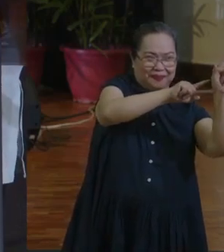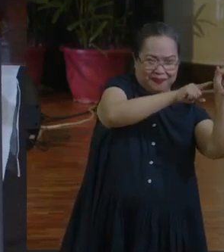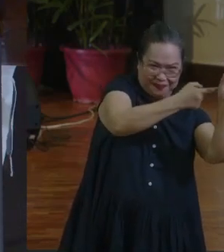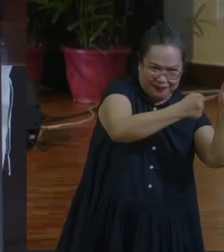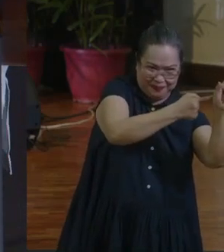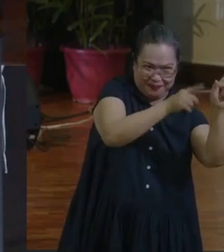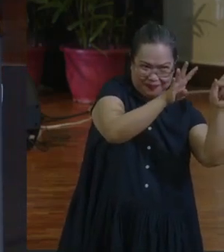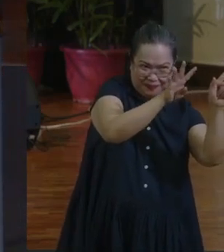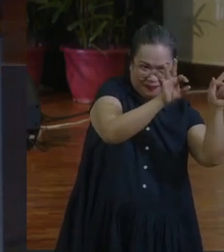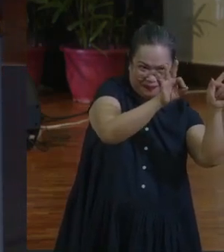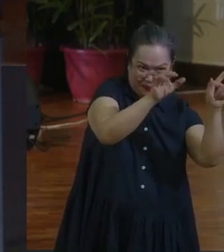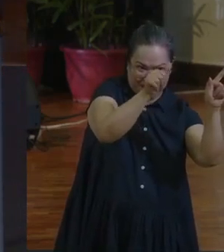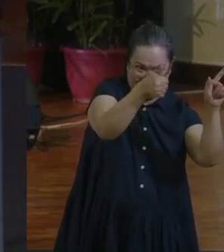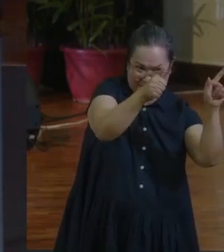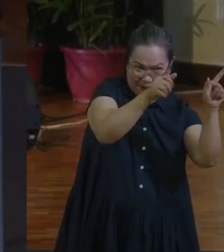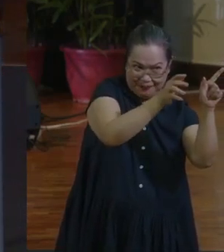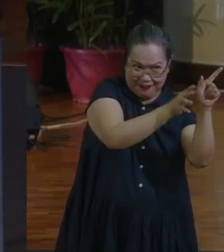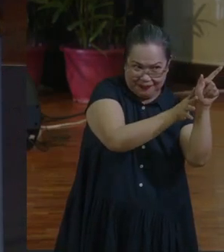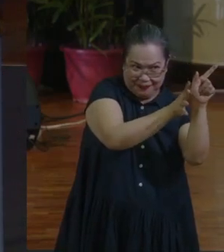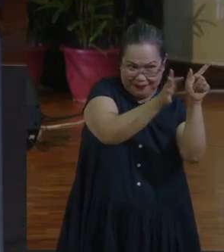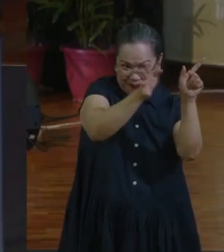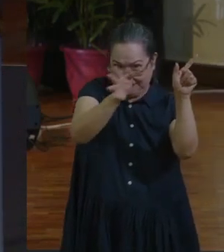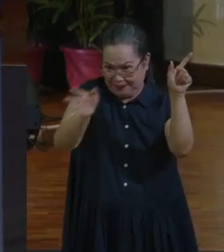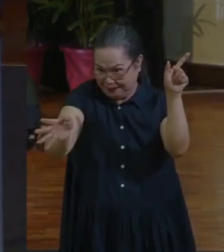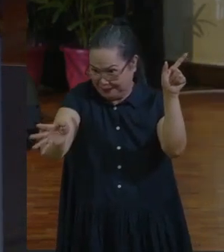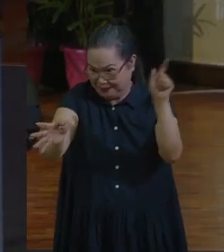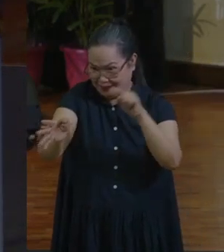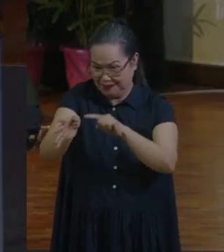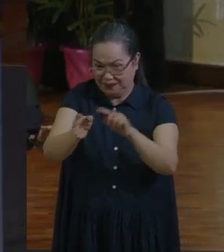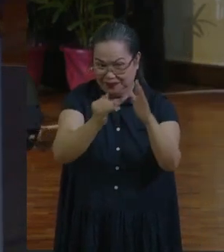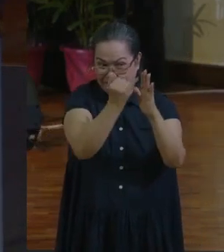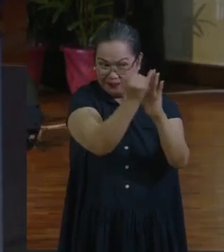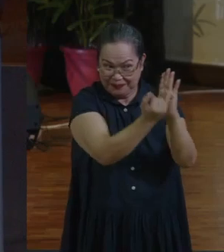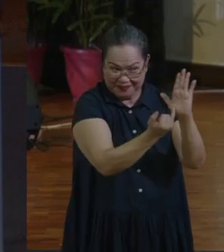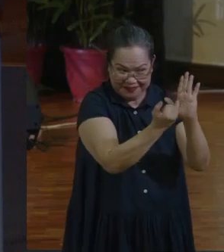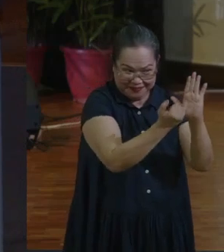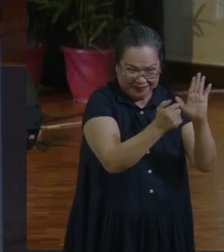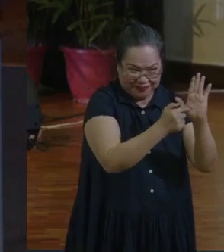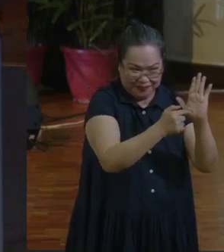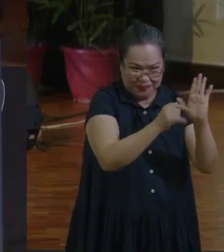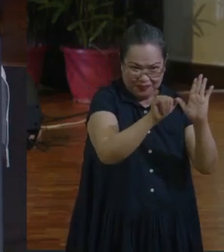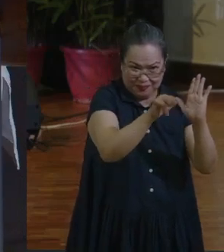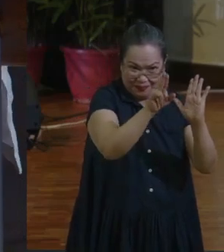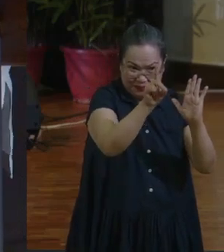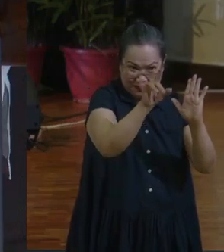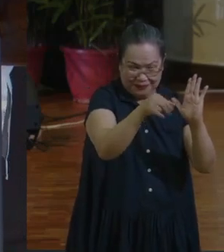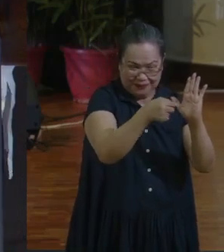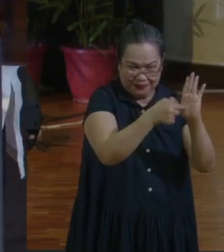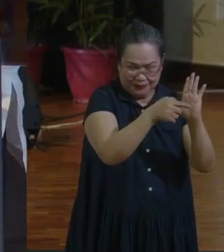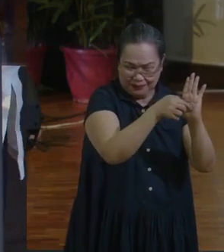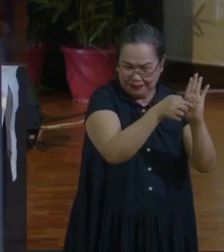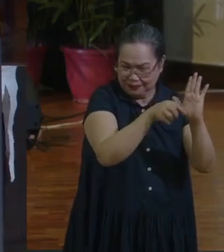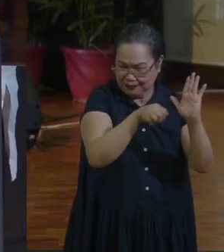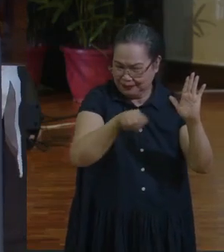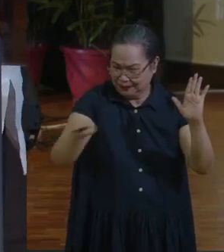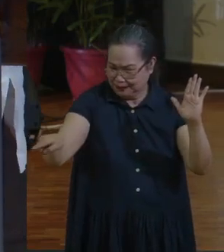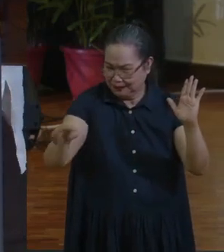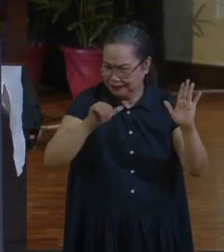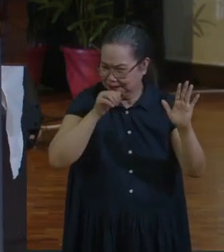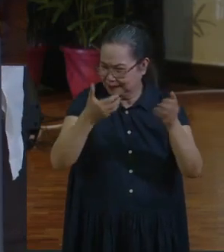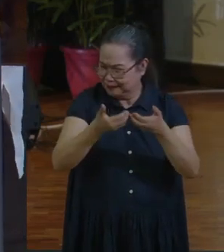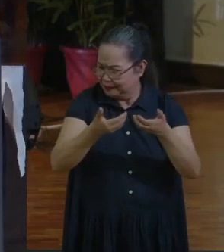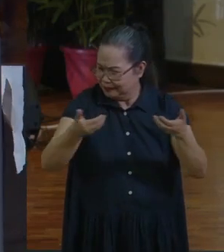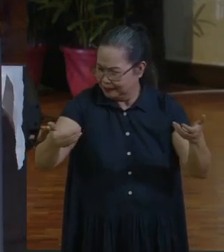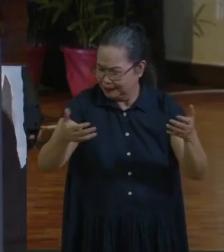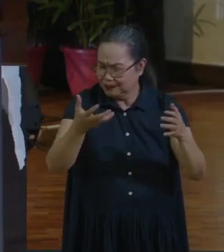doon, there is a branch from Judah. No? The banner shall not depart from